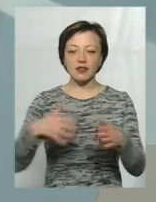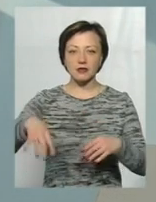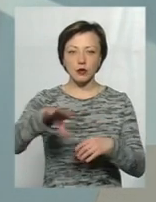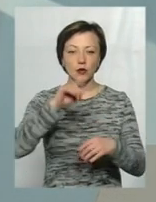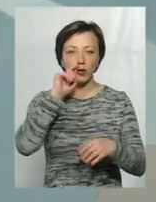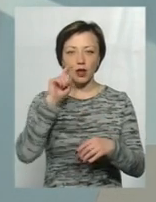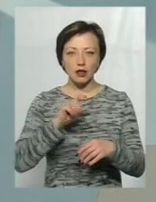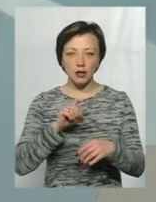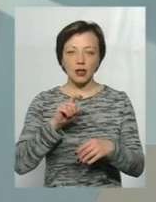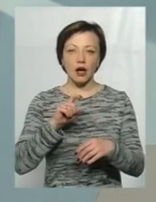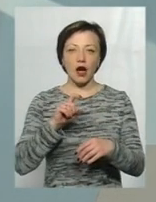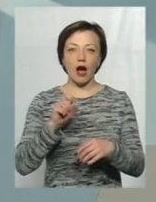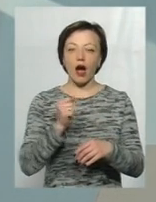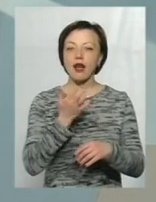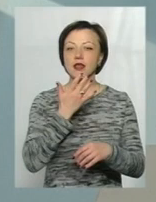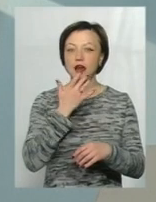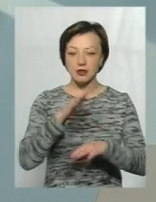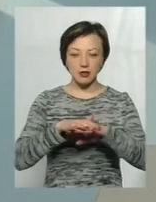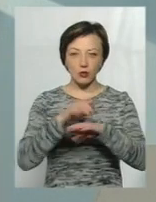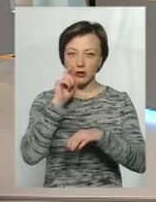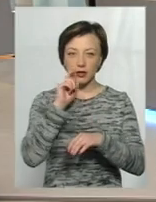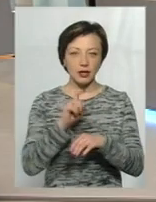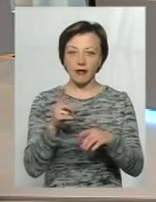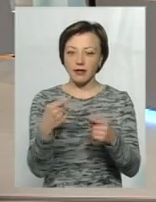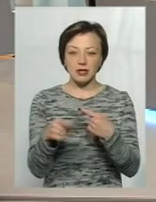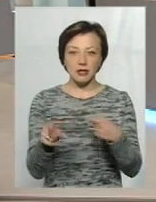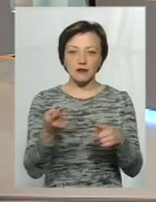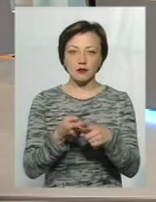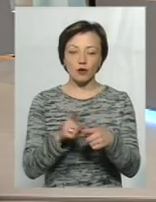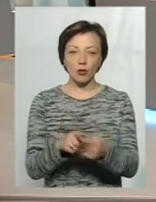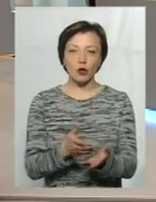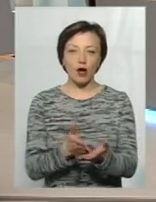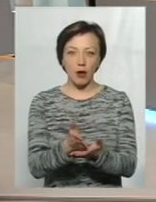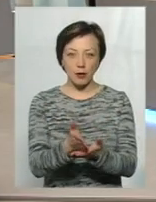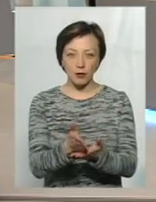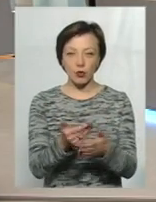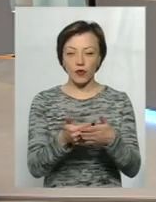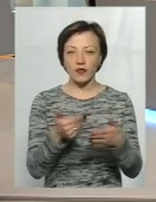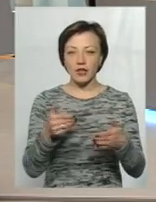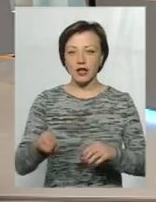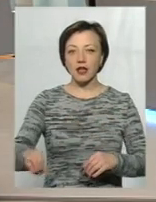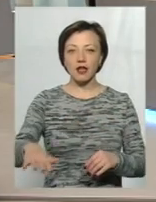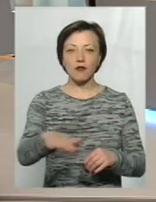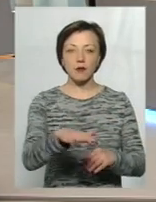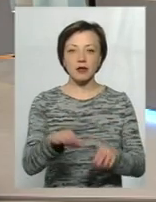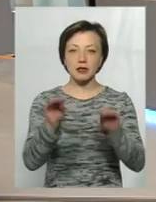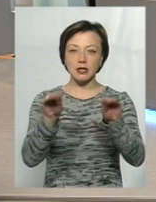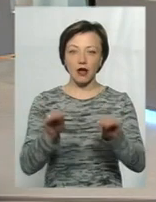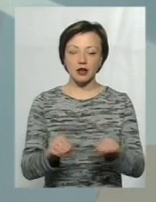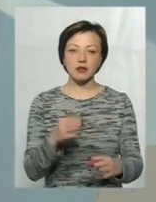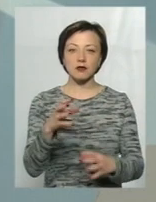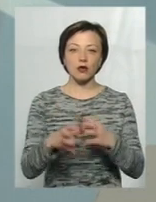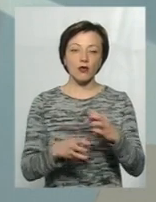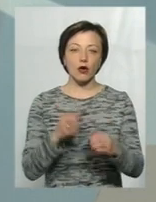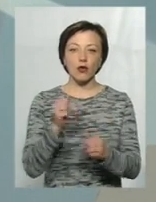а українська нація нічим особливо не відрізняється саме в цьому напрямку від європейських даних і світових. Тобто